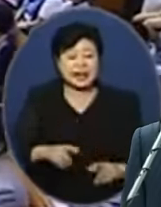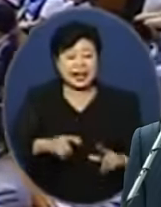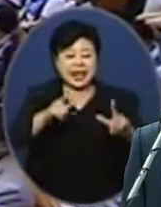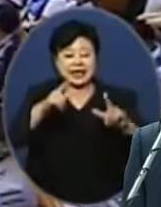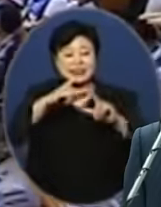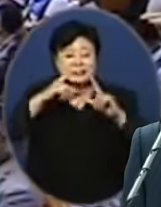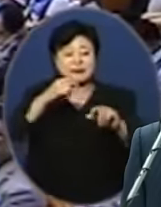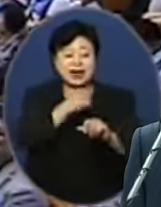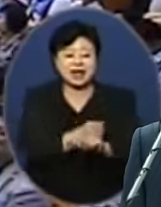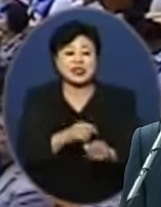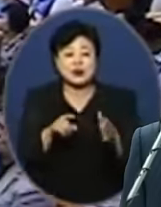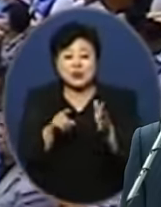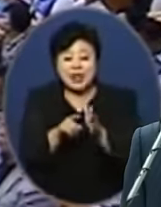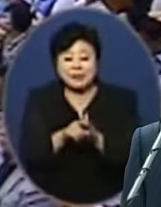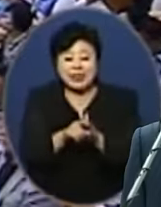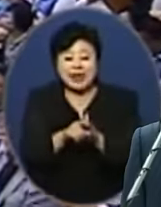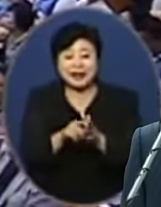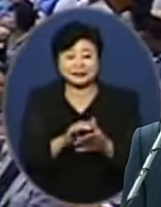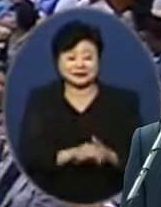해를 전파하게 하려 하심이라 하였더라.